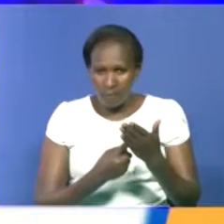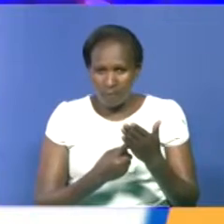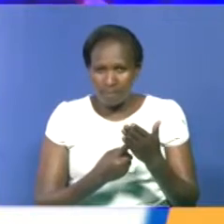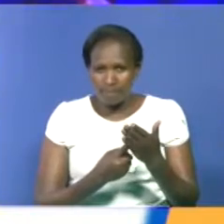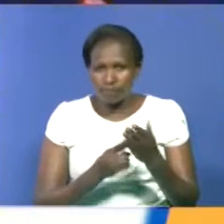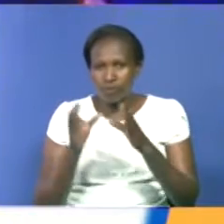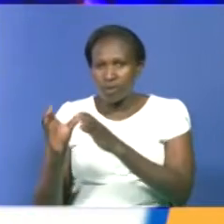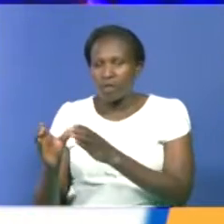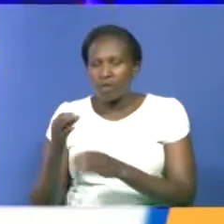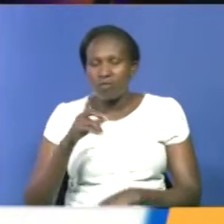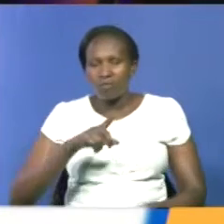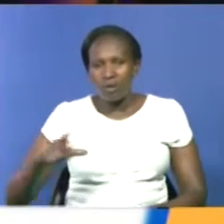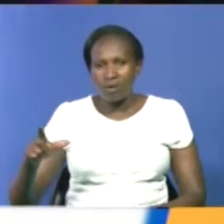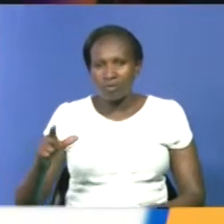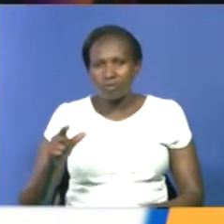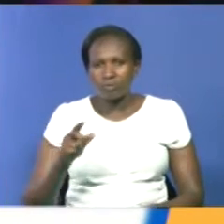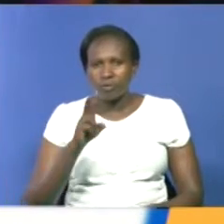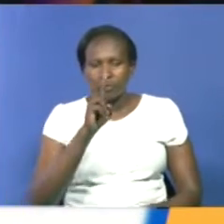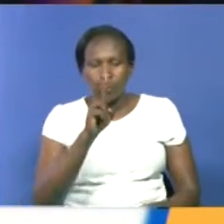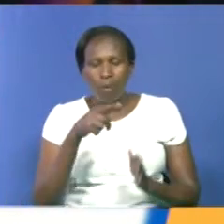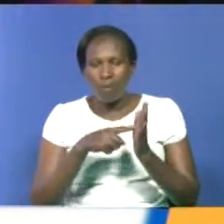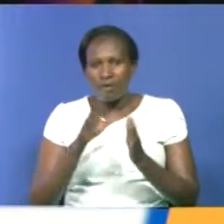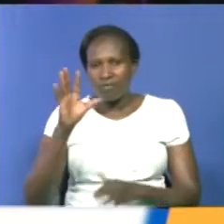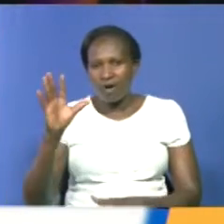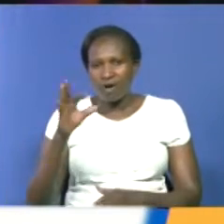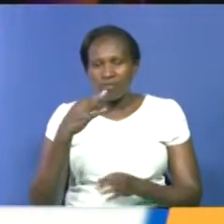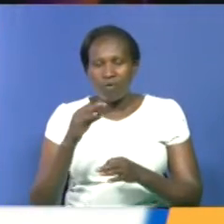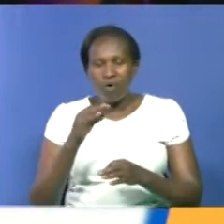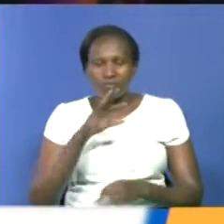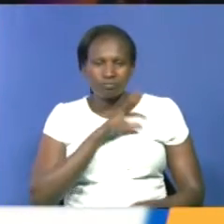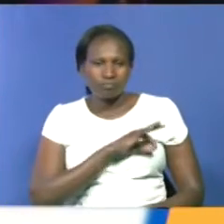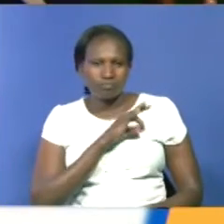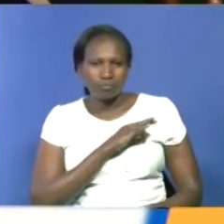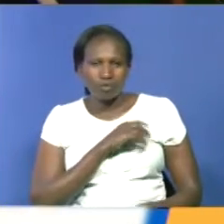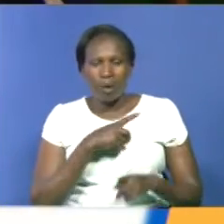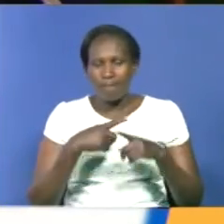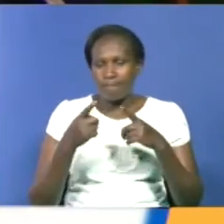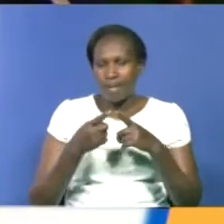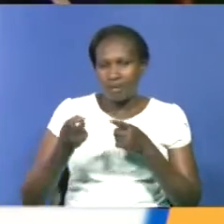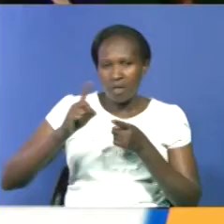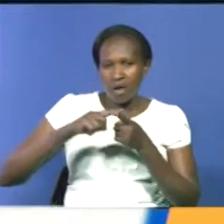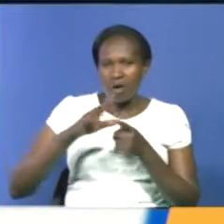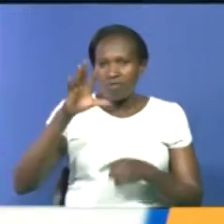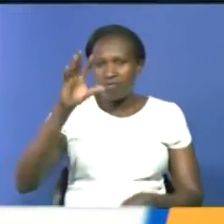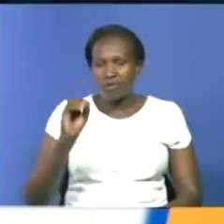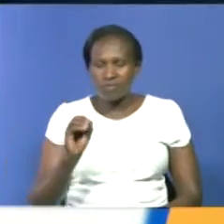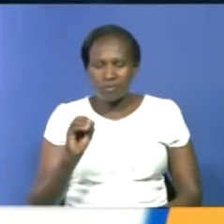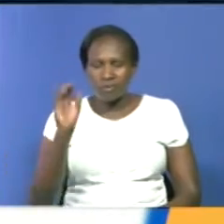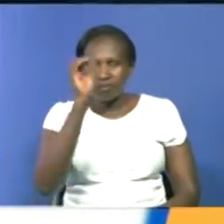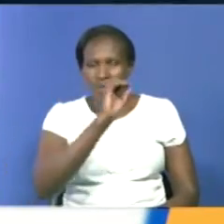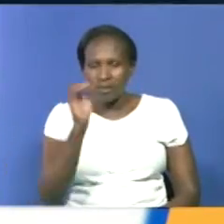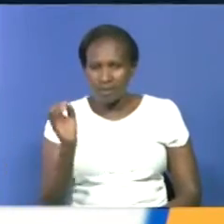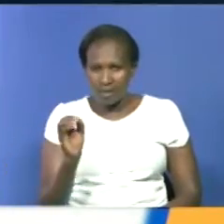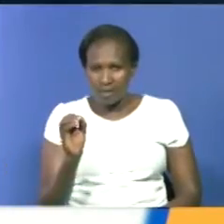bahari imekuwa ikichangia 2.5% pekee ya mapato ya taifa, ilhali uwezo wake umezidi 50%. The